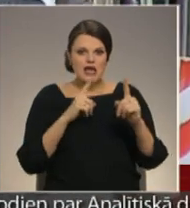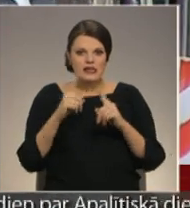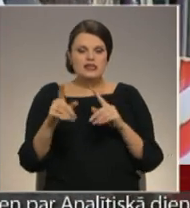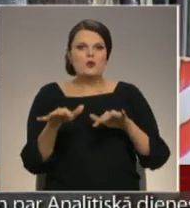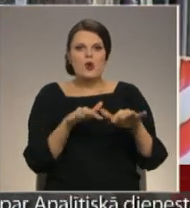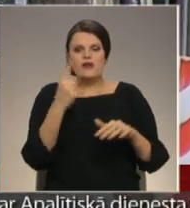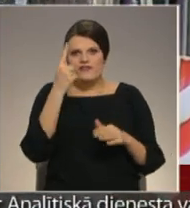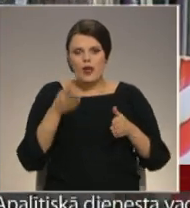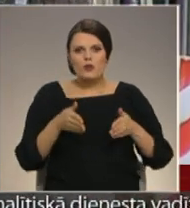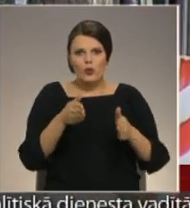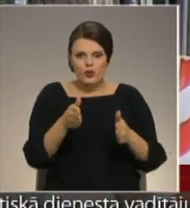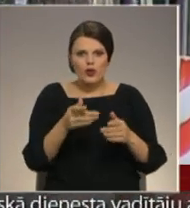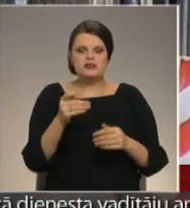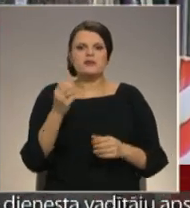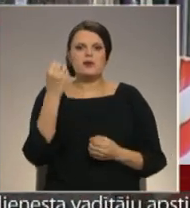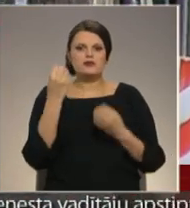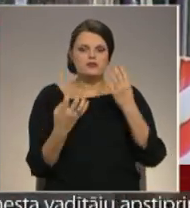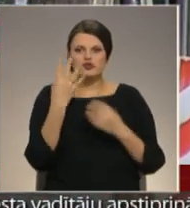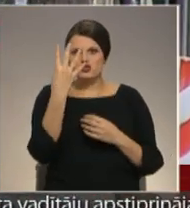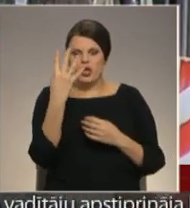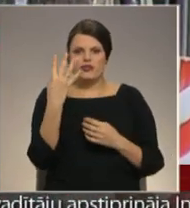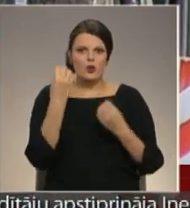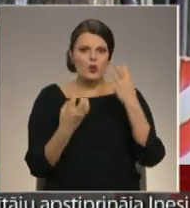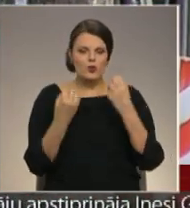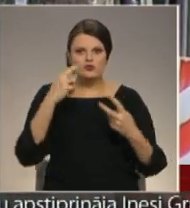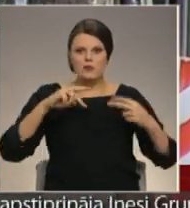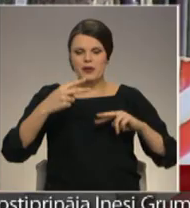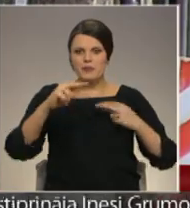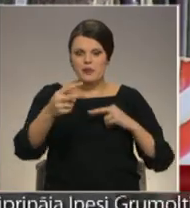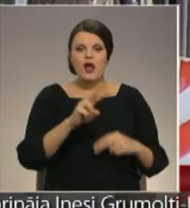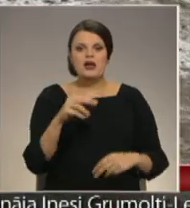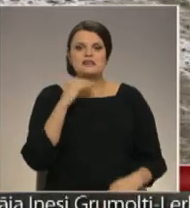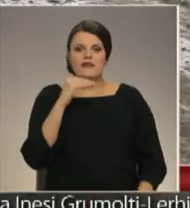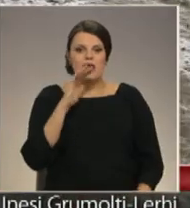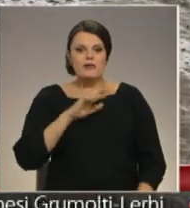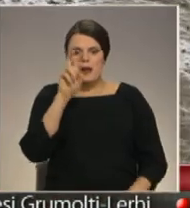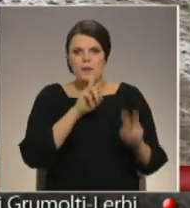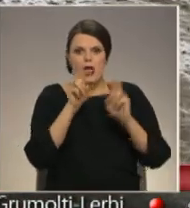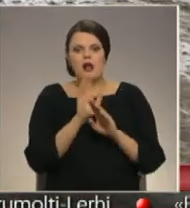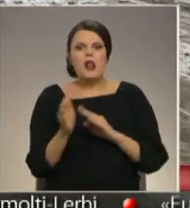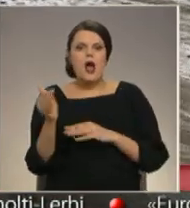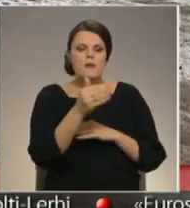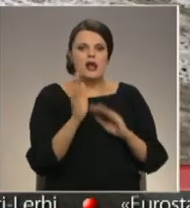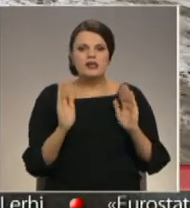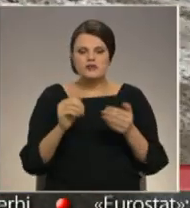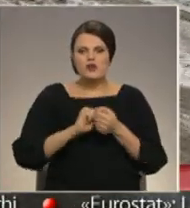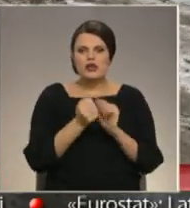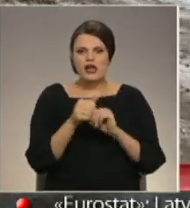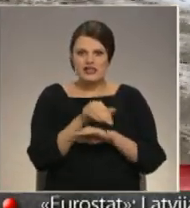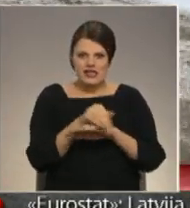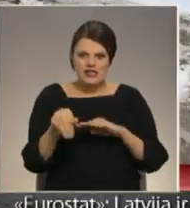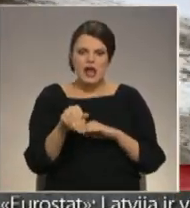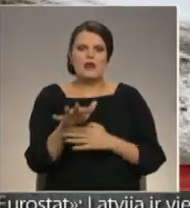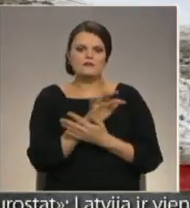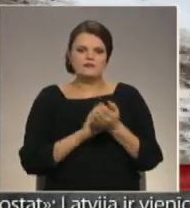organizēta pa vienu joslu un regulējot to ar 4 luksforu palīdzību. Tie, kuri gaidīt nevēlas, meklē apkārt ceļus pa grantētajām ieliņām,